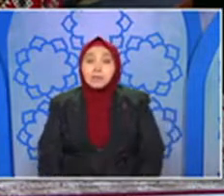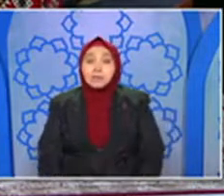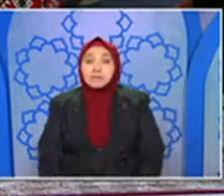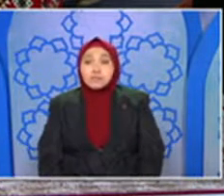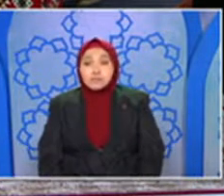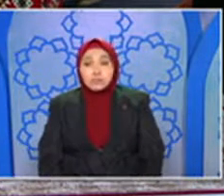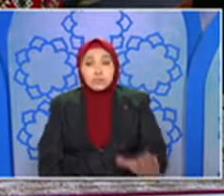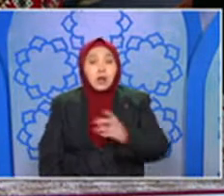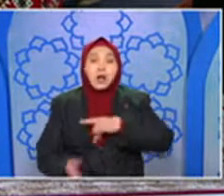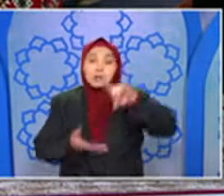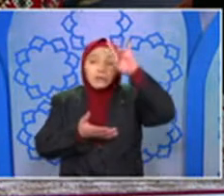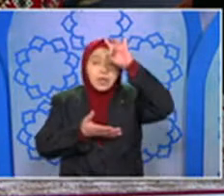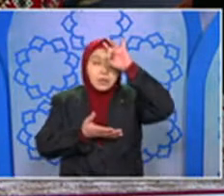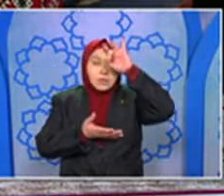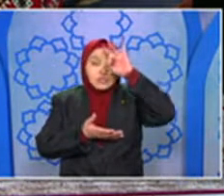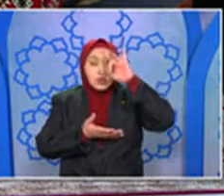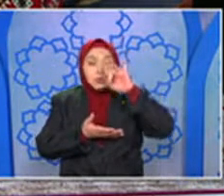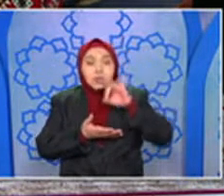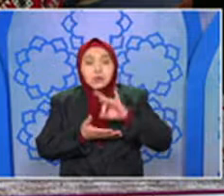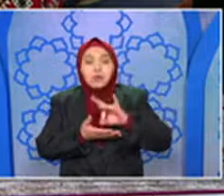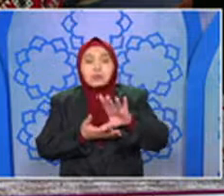A'udzubillahi minasyaitanir.